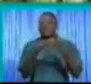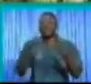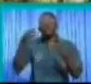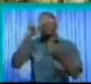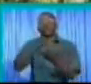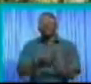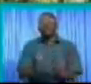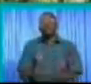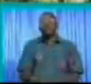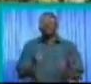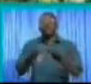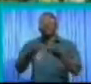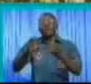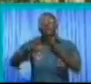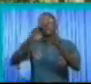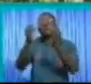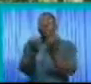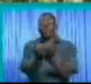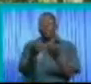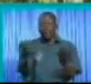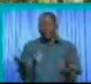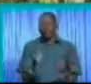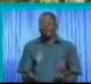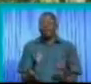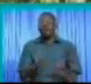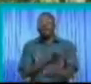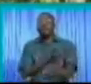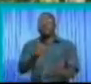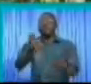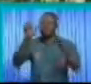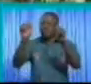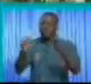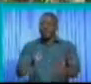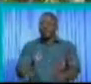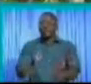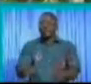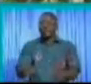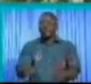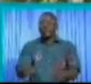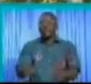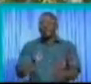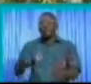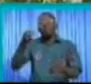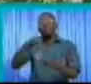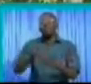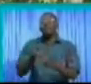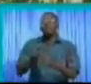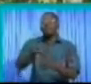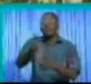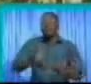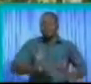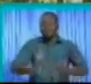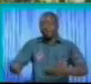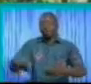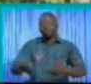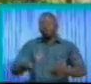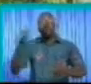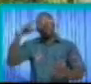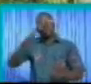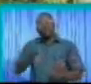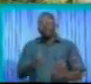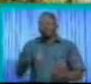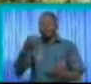donc d'assainir les comités d'irrigation qui existent, de renforcer leurs capacités dans le domaine de la gestion administrative, dans la